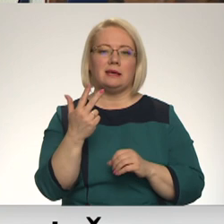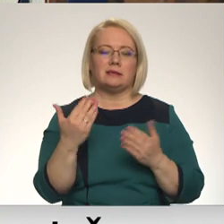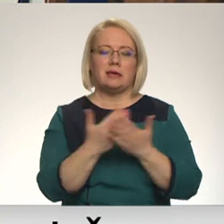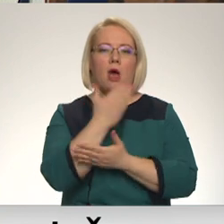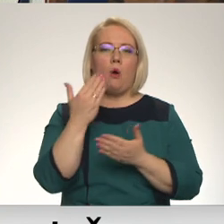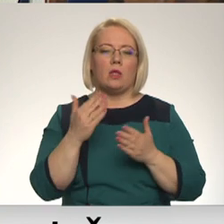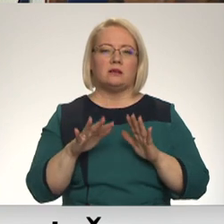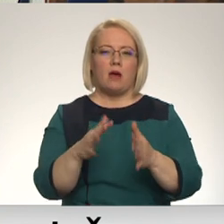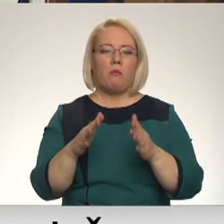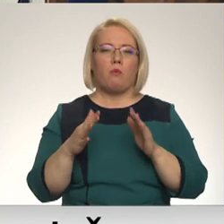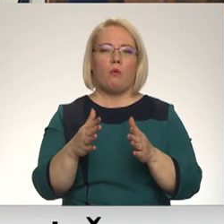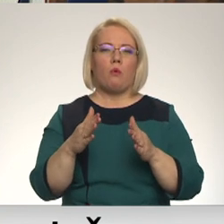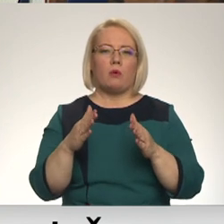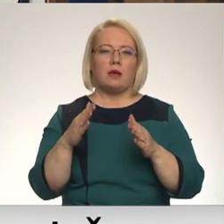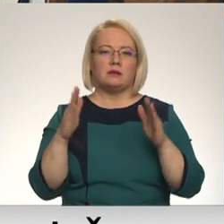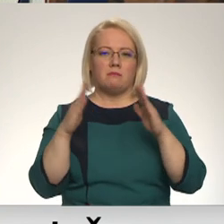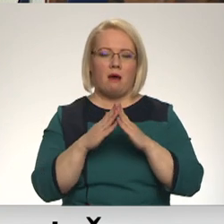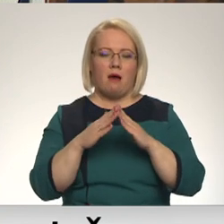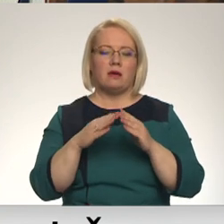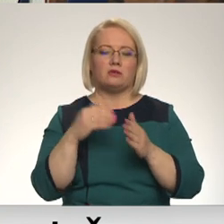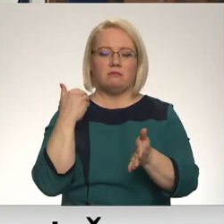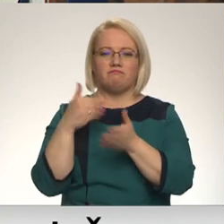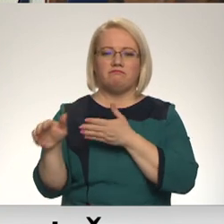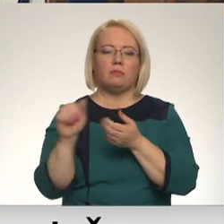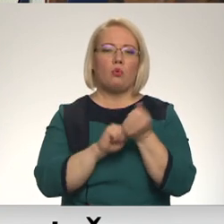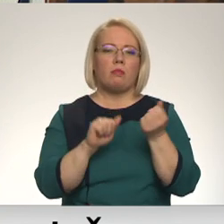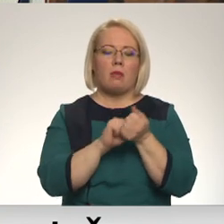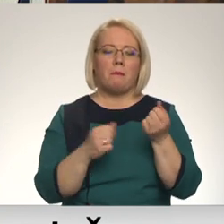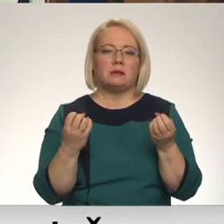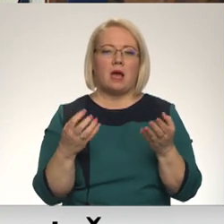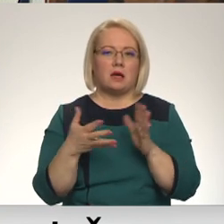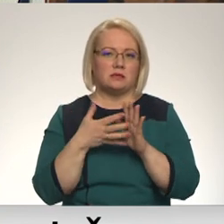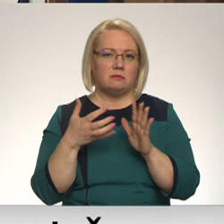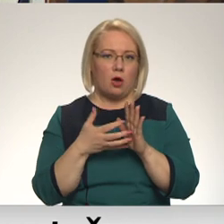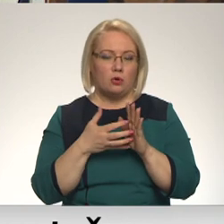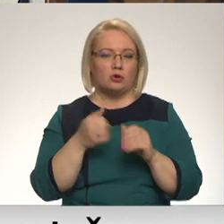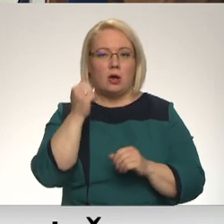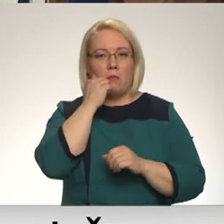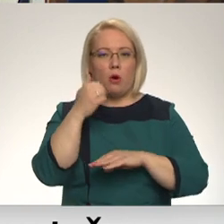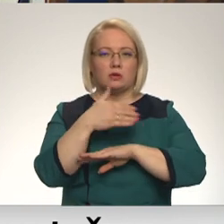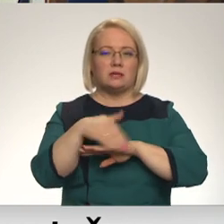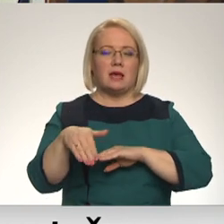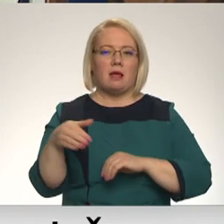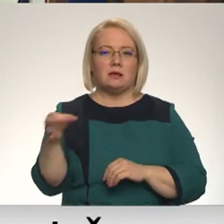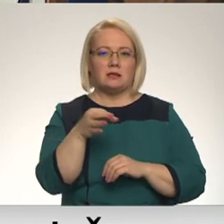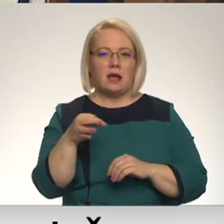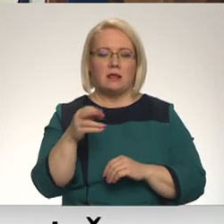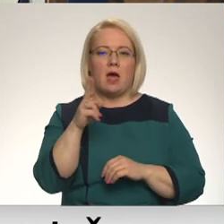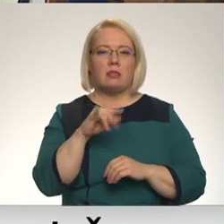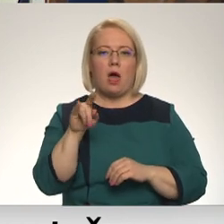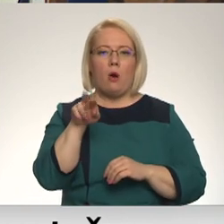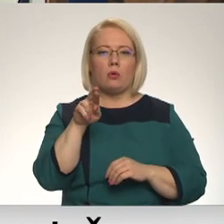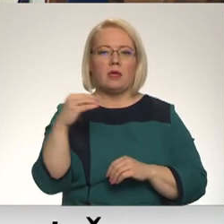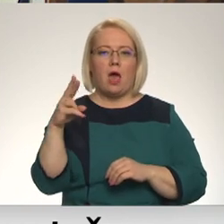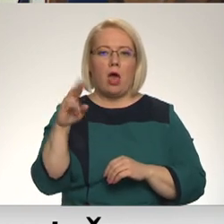katlumājas, praktiski pilnībā atsakoties no dabasgāzes izmantošanas Bauskas ielas rajonā, Nautrēna ielas